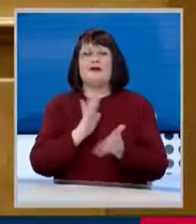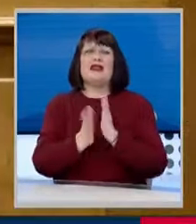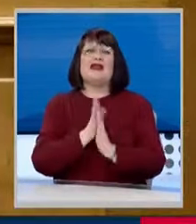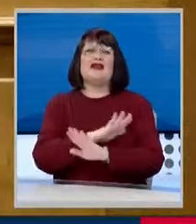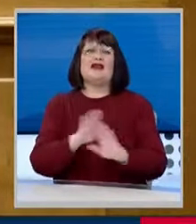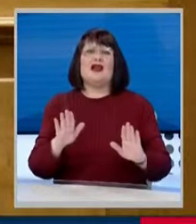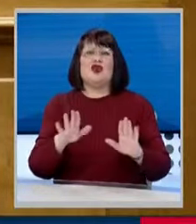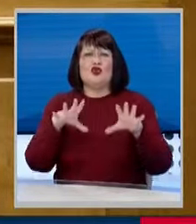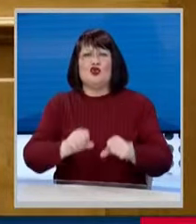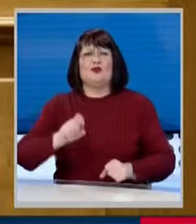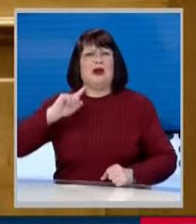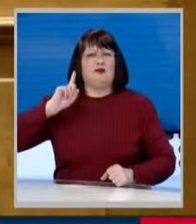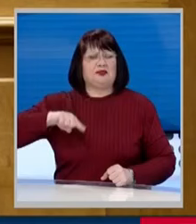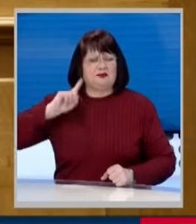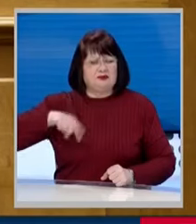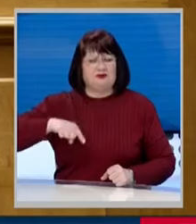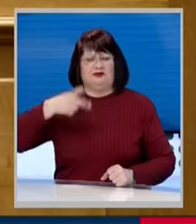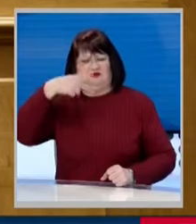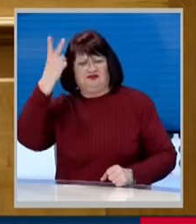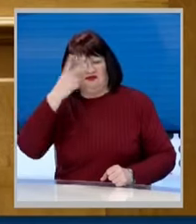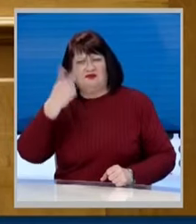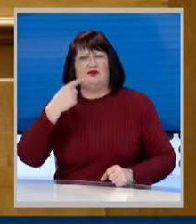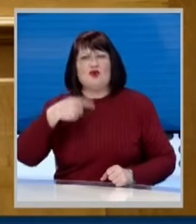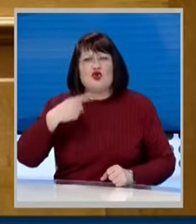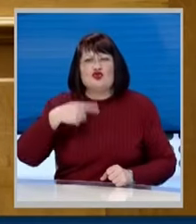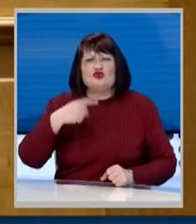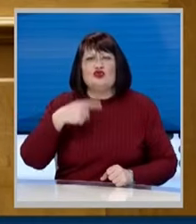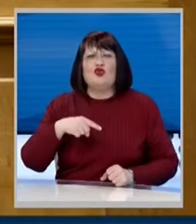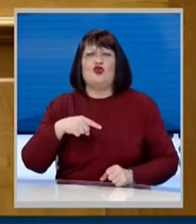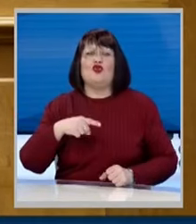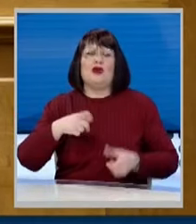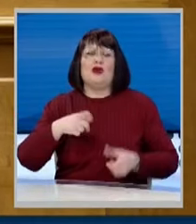καθεστώς της ανομίας και της προσβολής προς τη δημοκρατία μας.